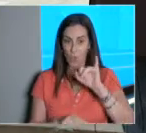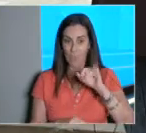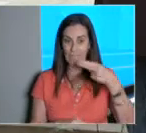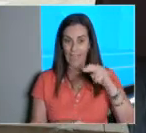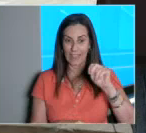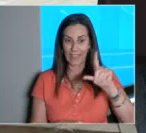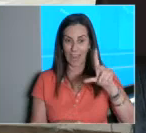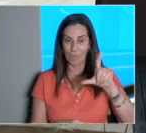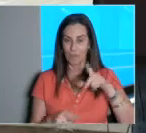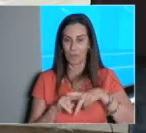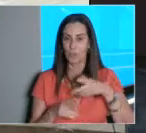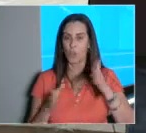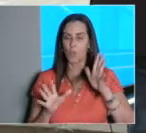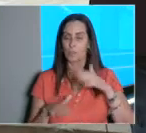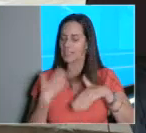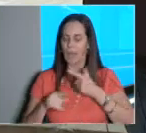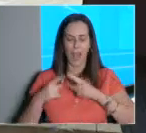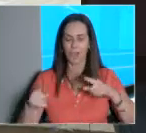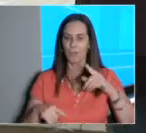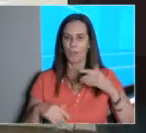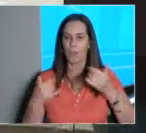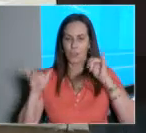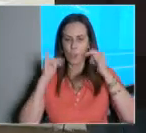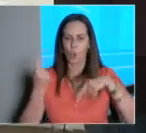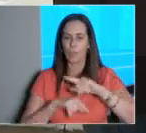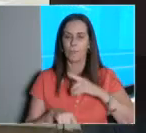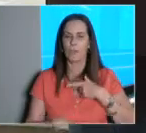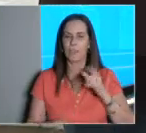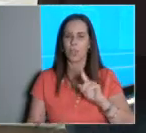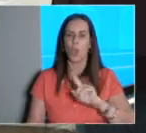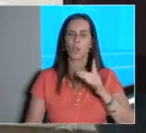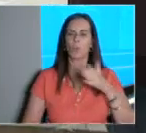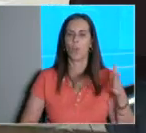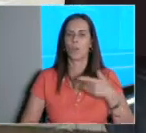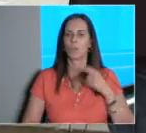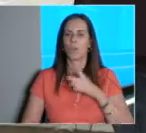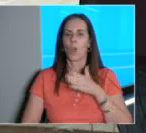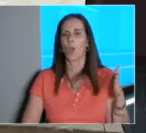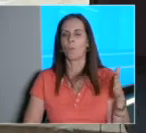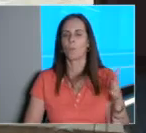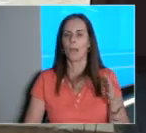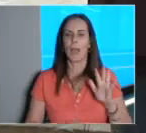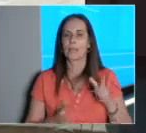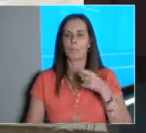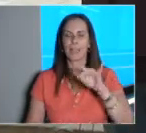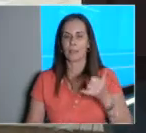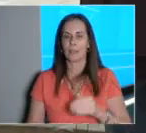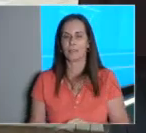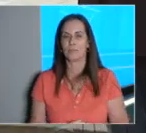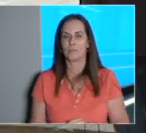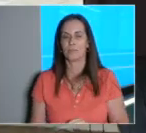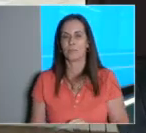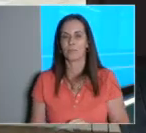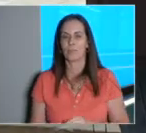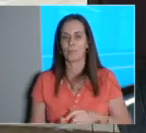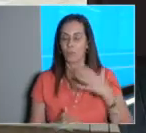הזאת? יותר מדי סלט. הם כל היום צועקים, אנחנו לא שמאלנים, אנחנו לא שמאלנים, אז מה אתם כן? להיות גדולים צריך להיות